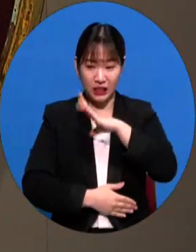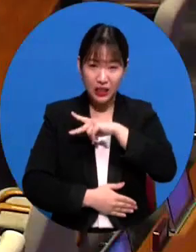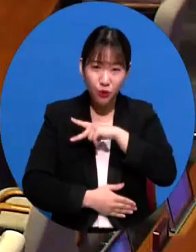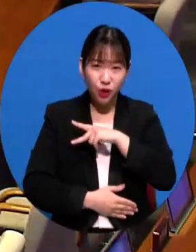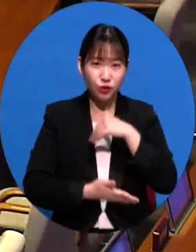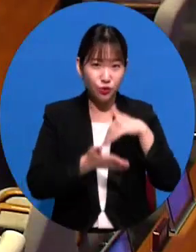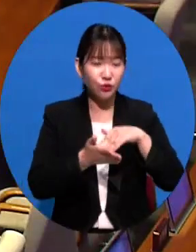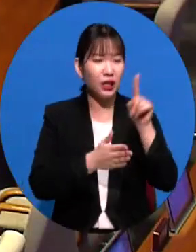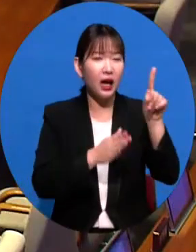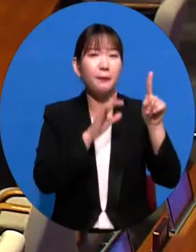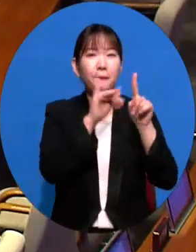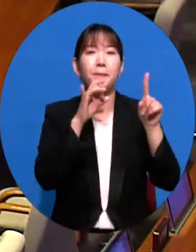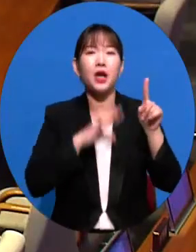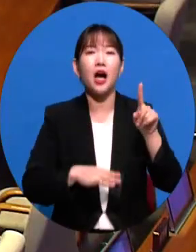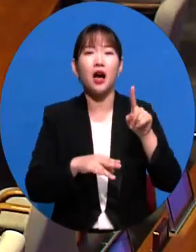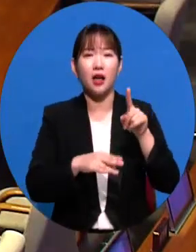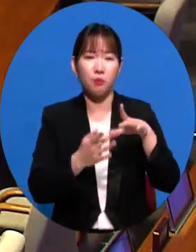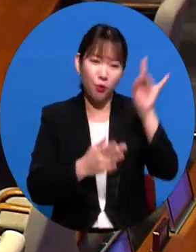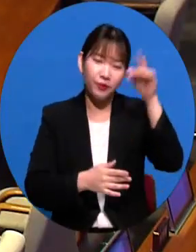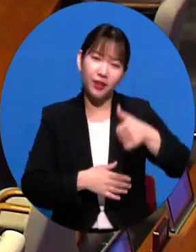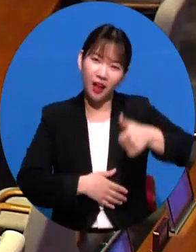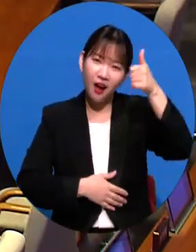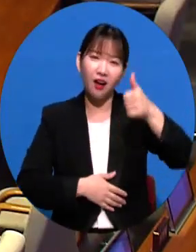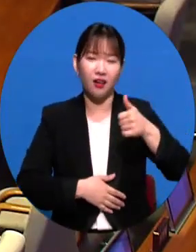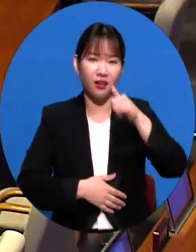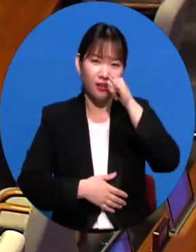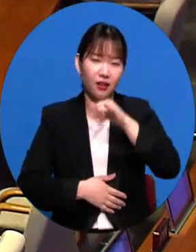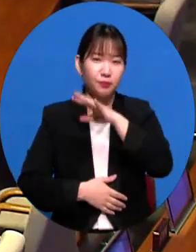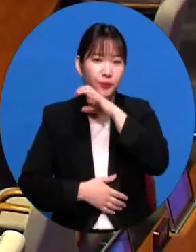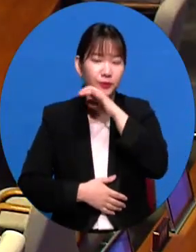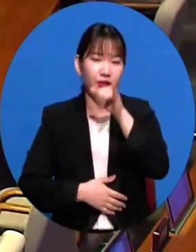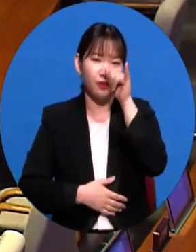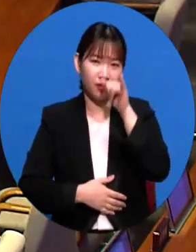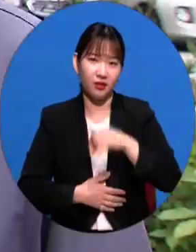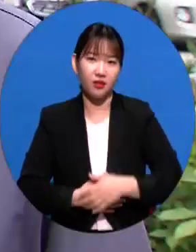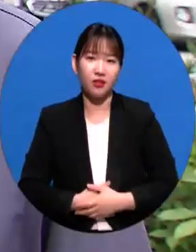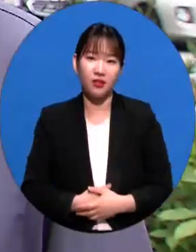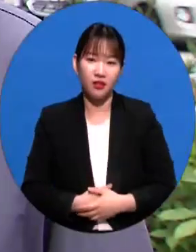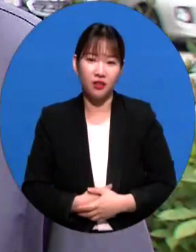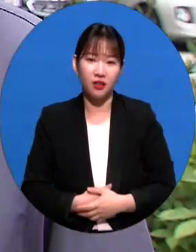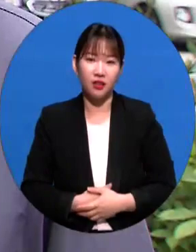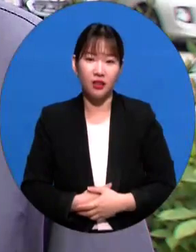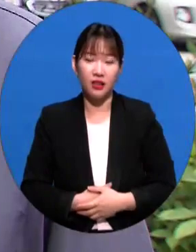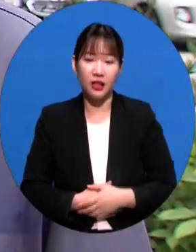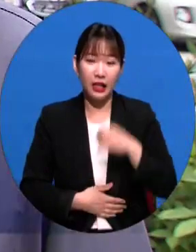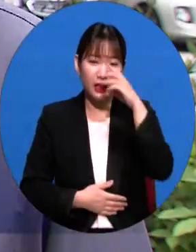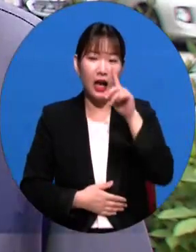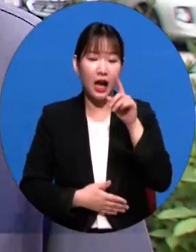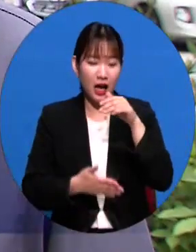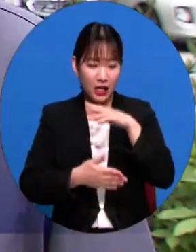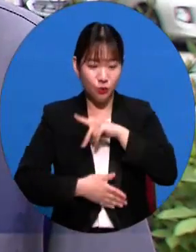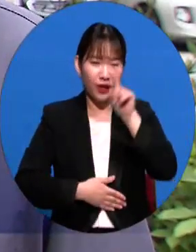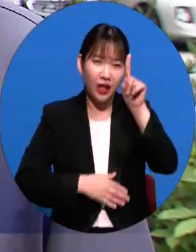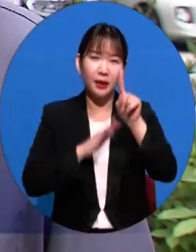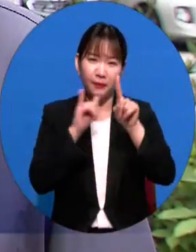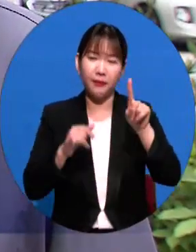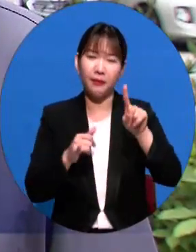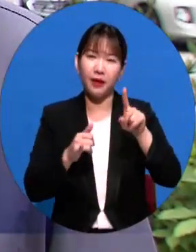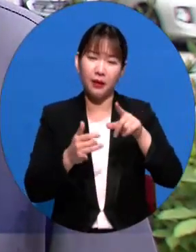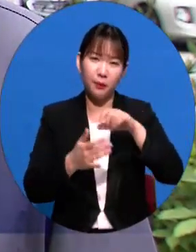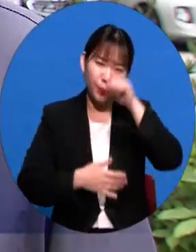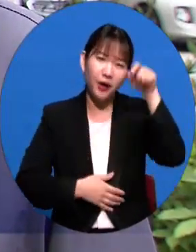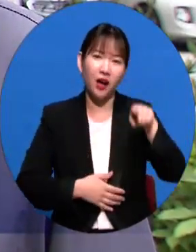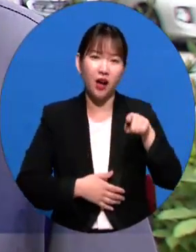의석수가 한석으로 줄어드는 것이 나을 수 있다는 분양까지 나올 정도입니다 시민들은 차라리 그냥 한석으로 가자 두석가서